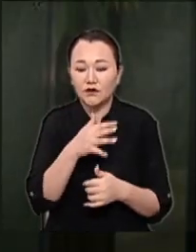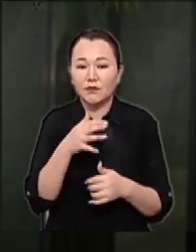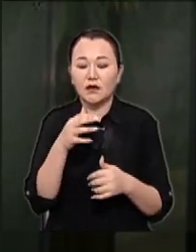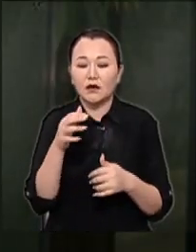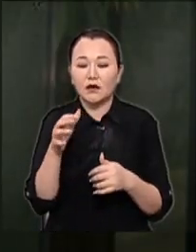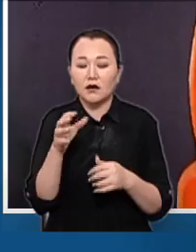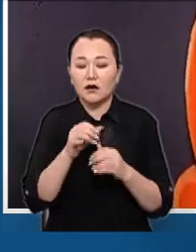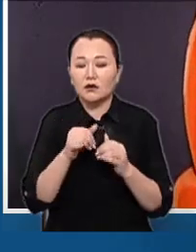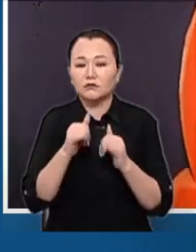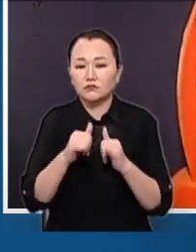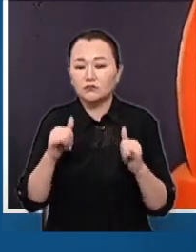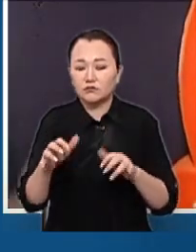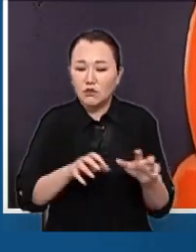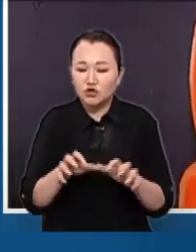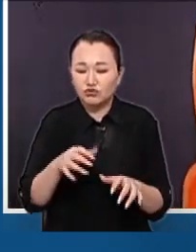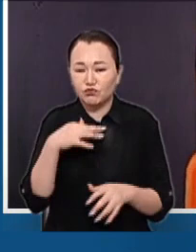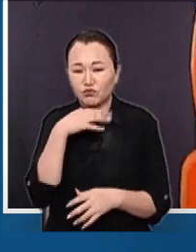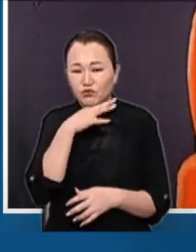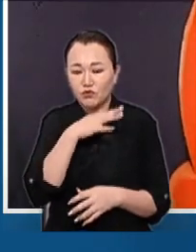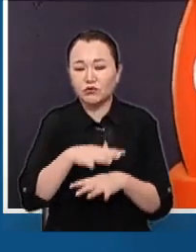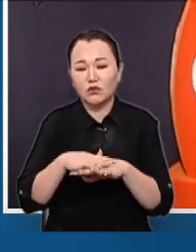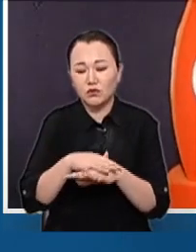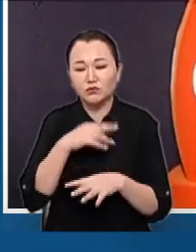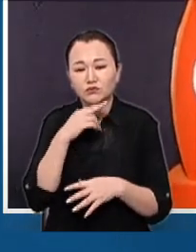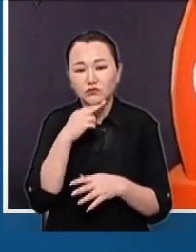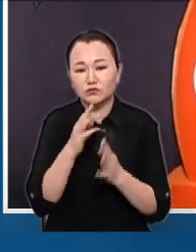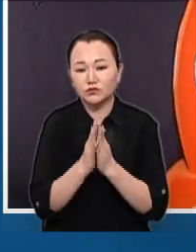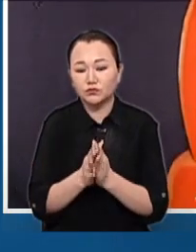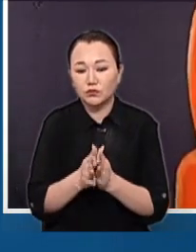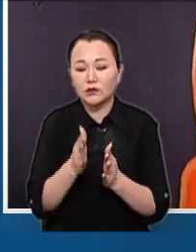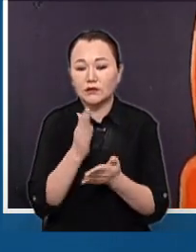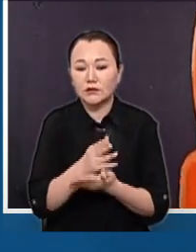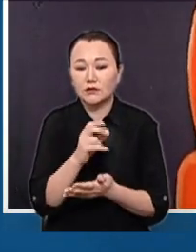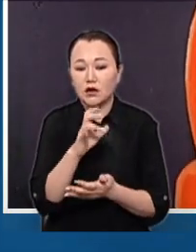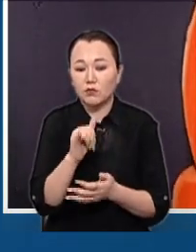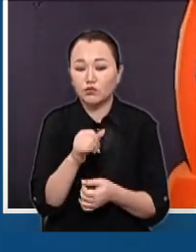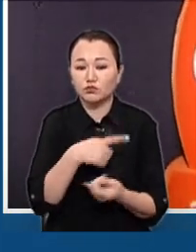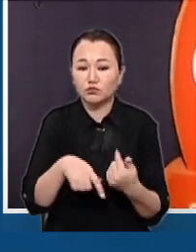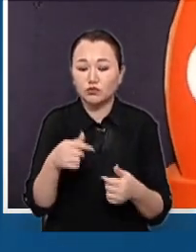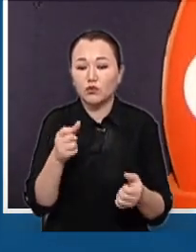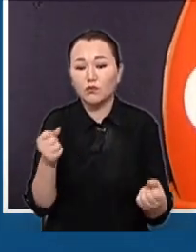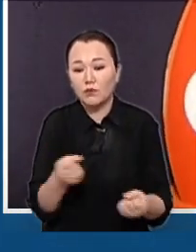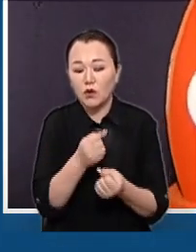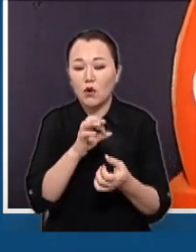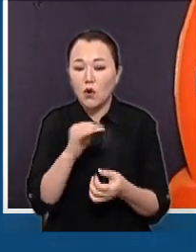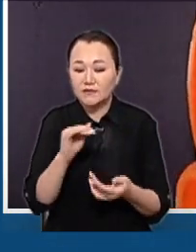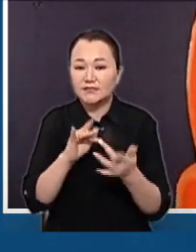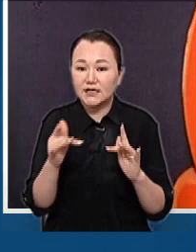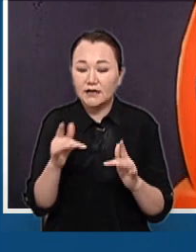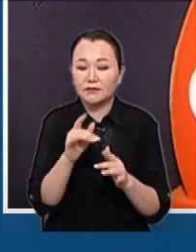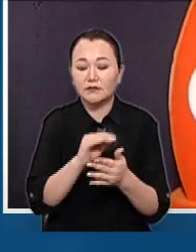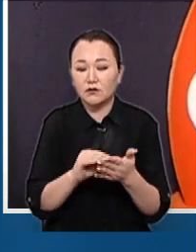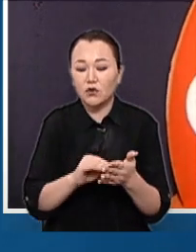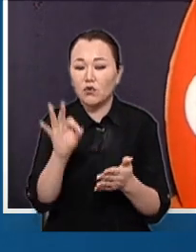саны ұлғайып кеткенін жасырмайды. Сондықтан көпшілікке абай болуға шақырады. Тіпті даму кәсіпкерлерді қолдау қорының ресми сайтында да бұл